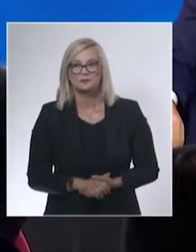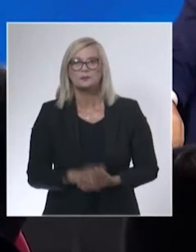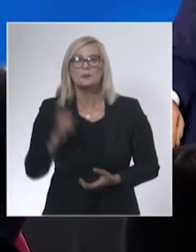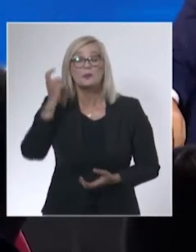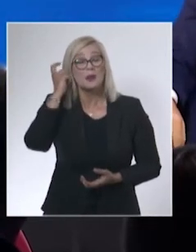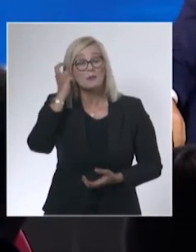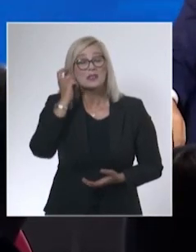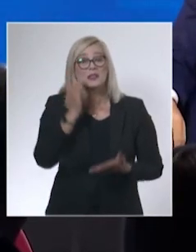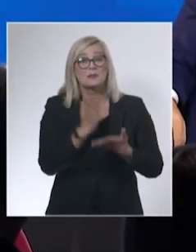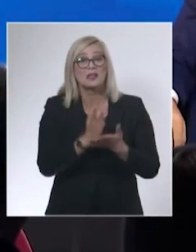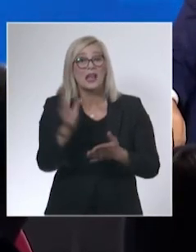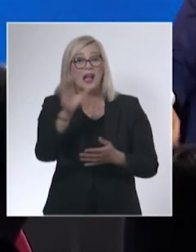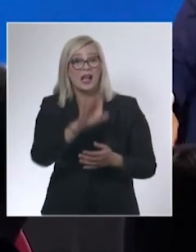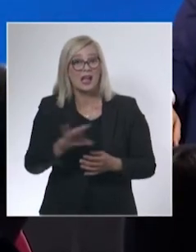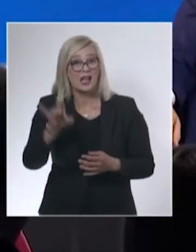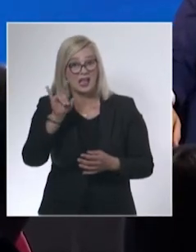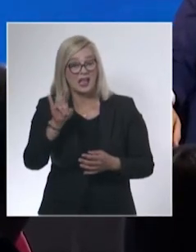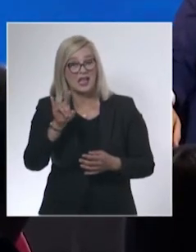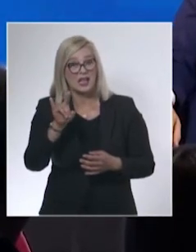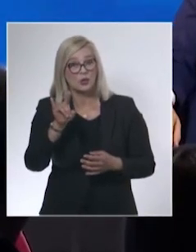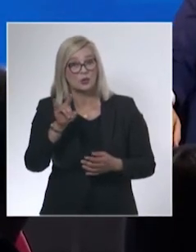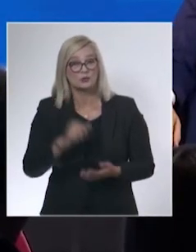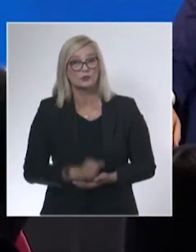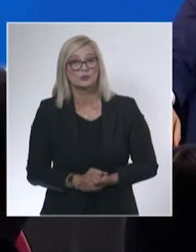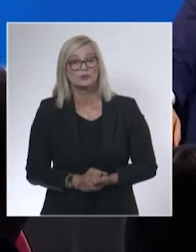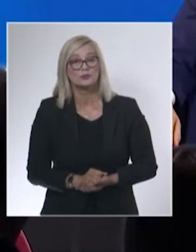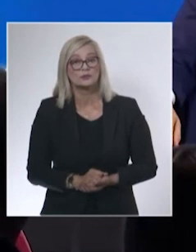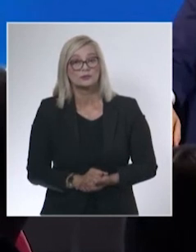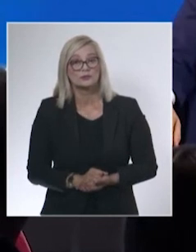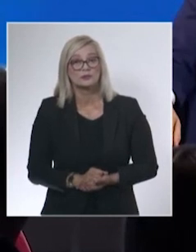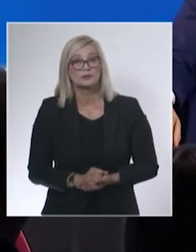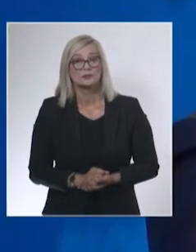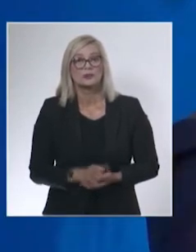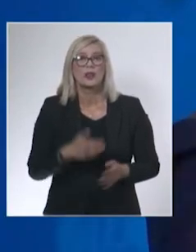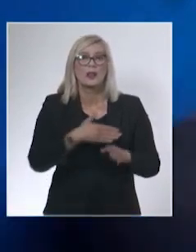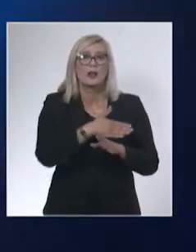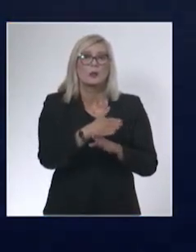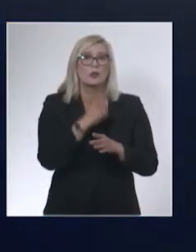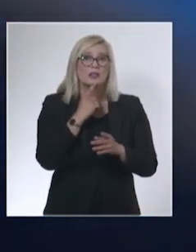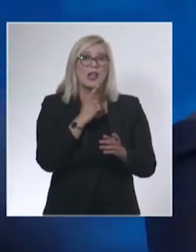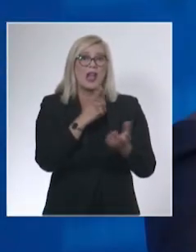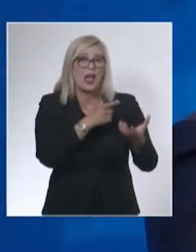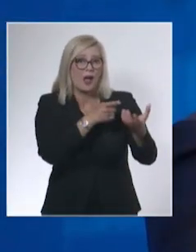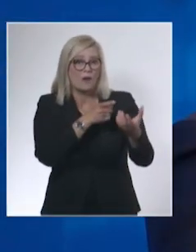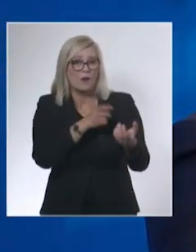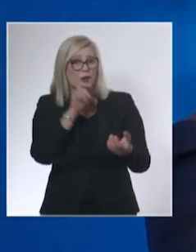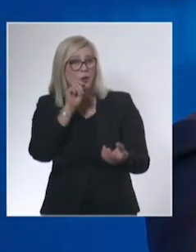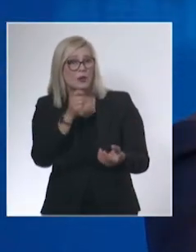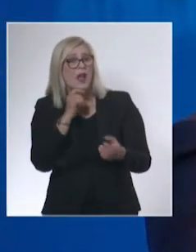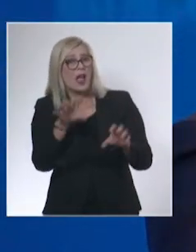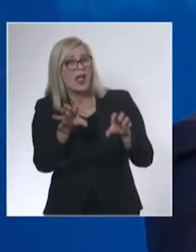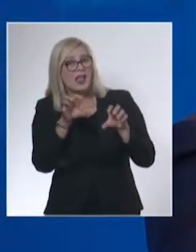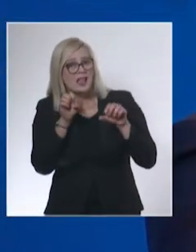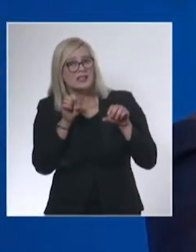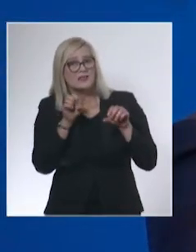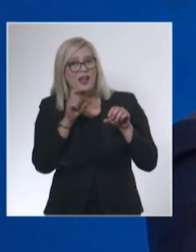Сметам дека Европската Унија по војната во Украина ја сфати стратешката грешка што ја направи пред неколку